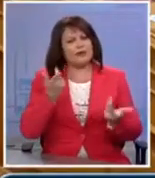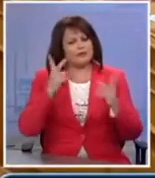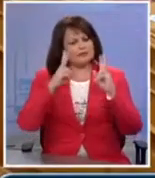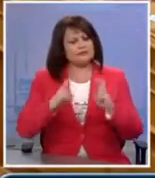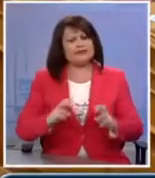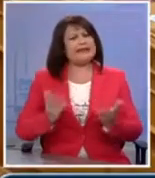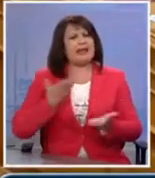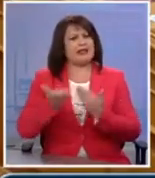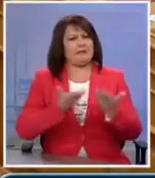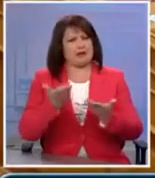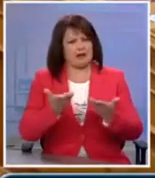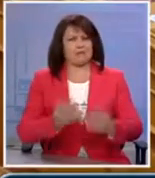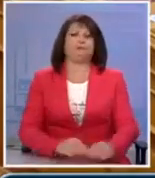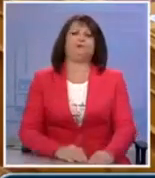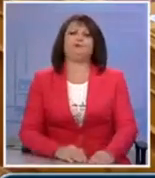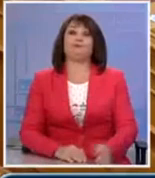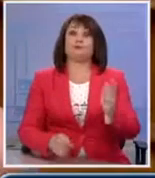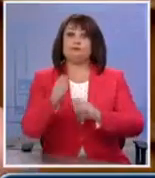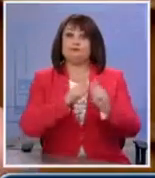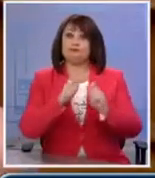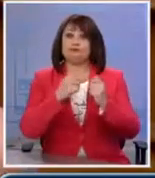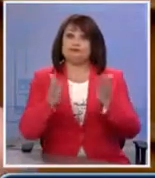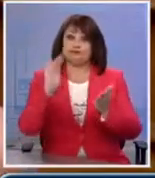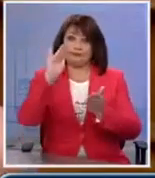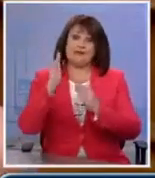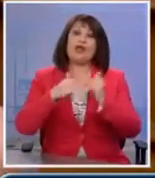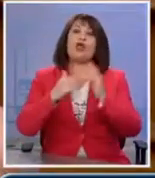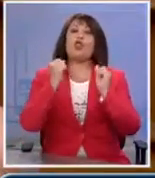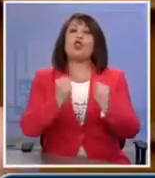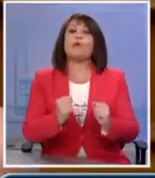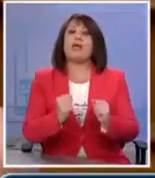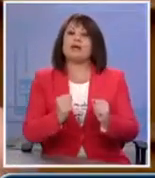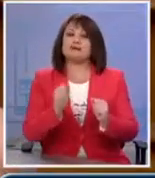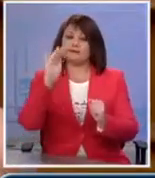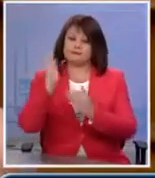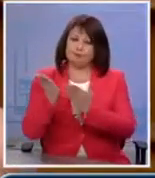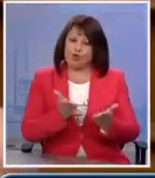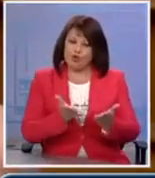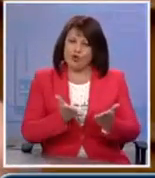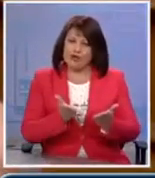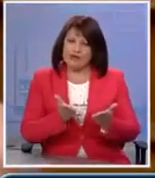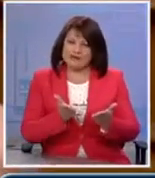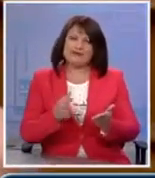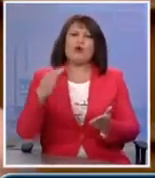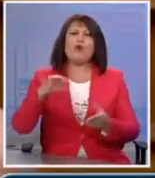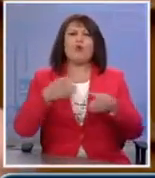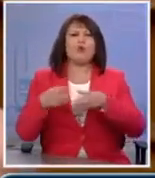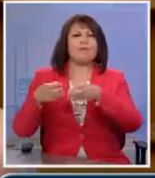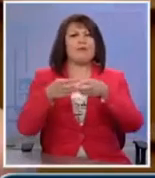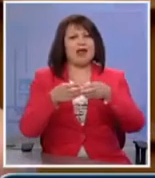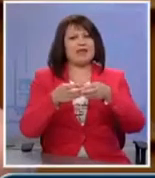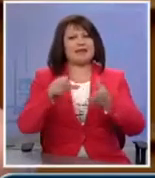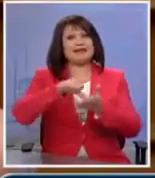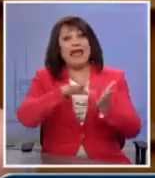Προχωρούμε στη δημιουργία νέων ανοιχτών δομών υποδοχής, ιδίως για τη διαμονή ευάλωτων ομάδων στην περιοχή